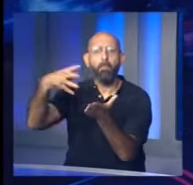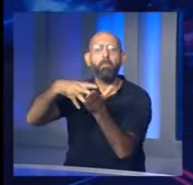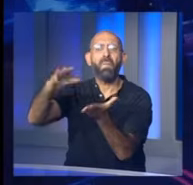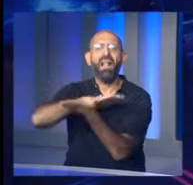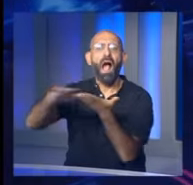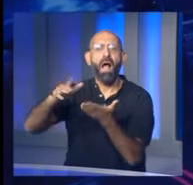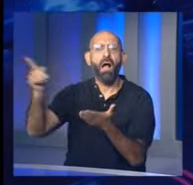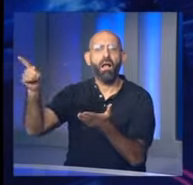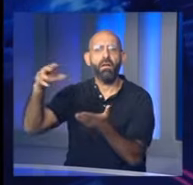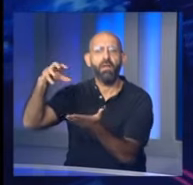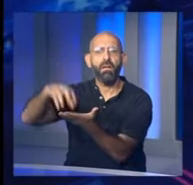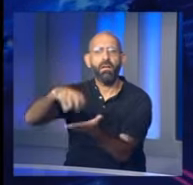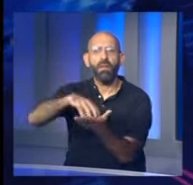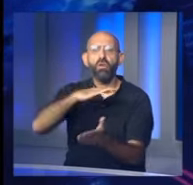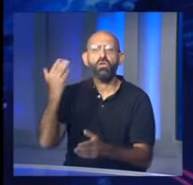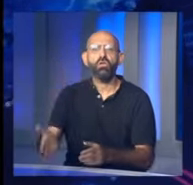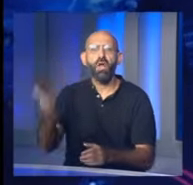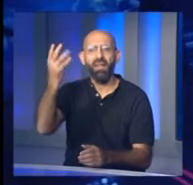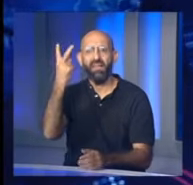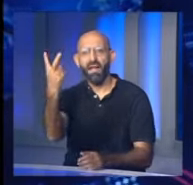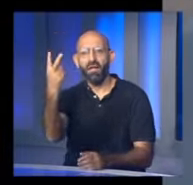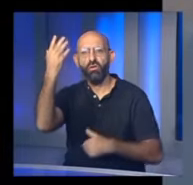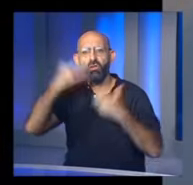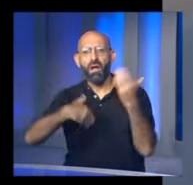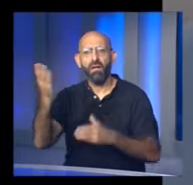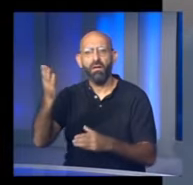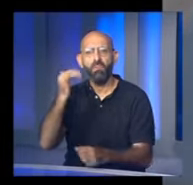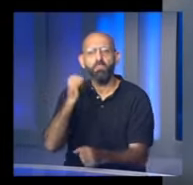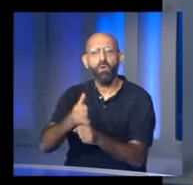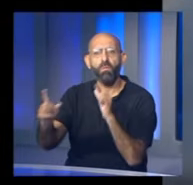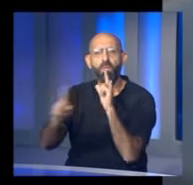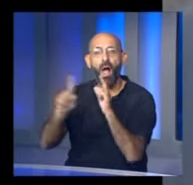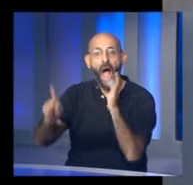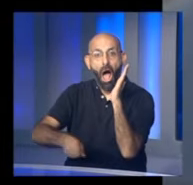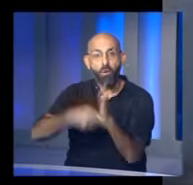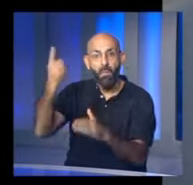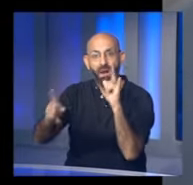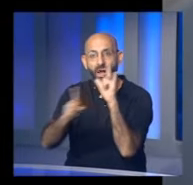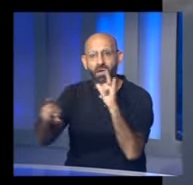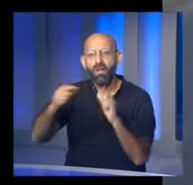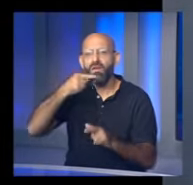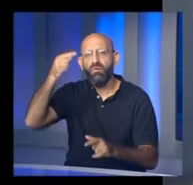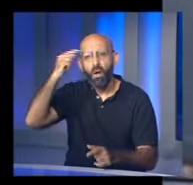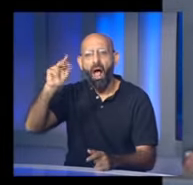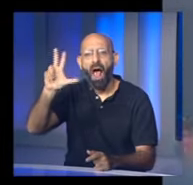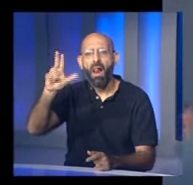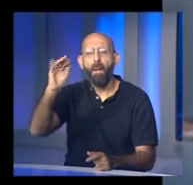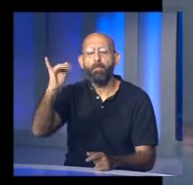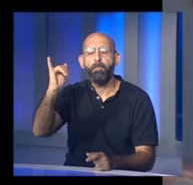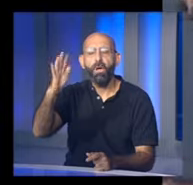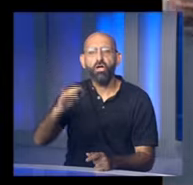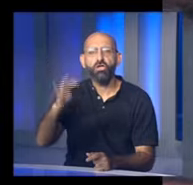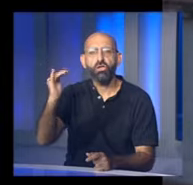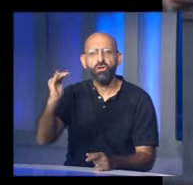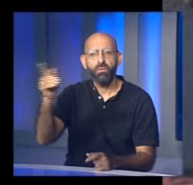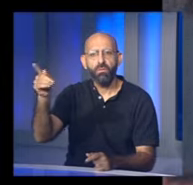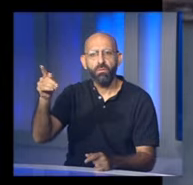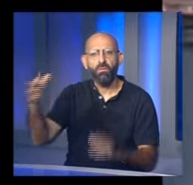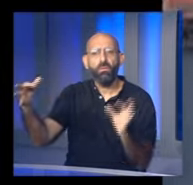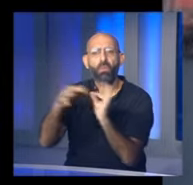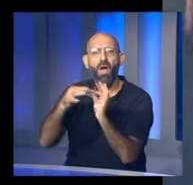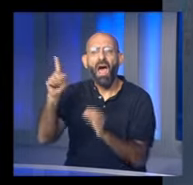البقاع الغربي مستهدفه بلدتي سحمر ومدون حيث سقط شهيدان وجريح كما